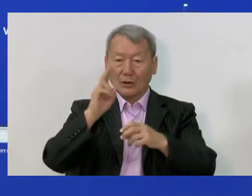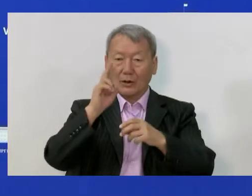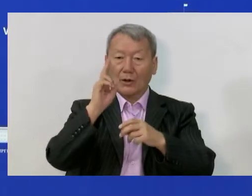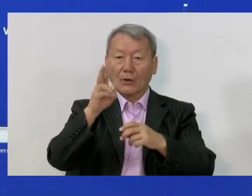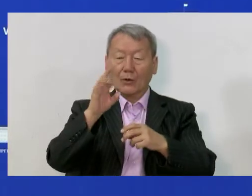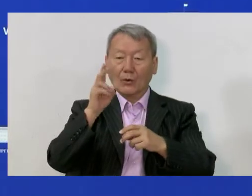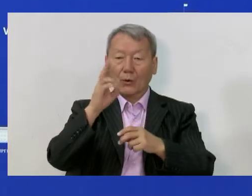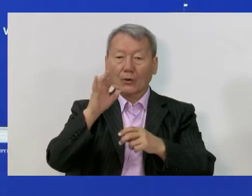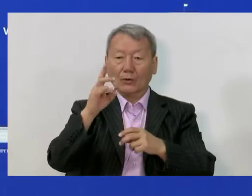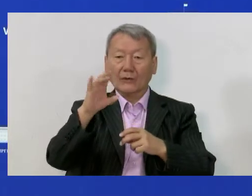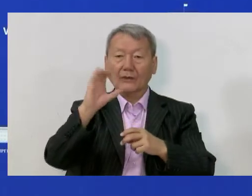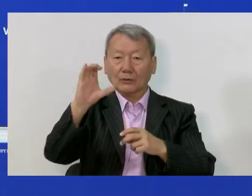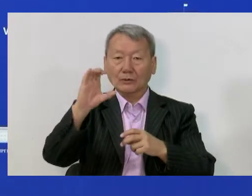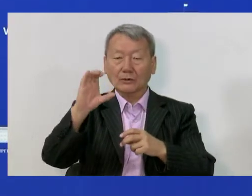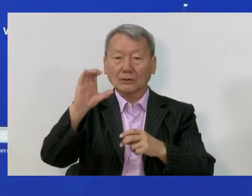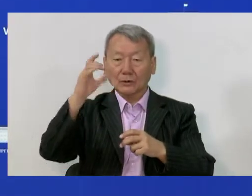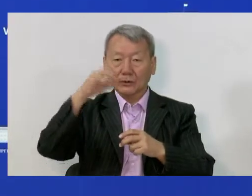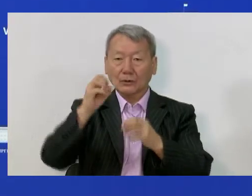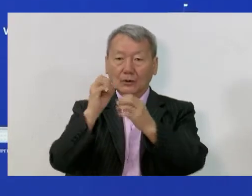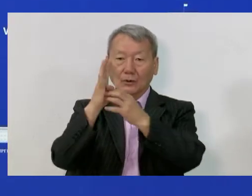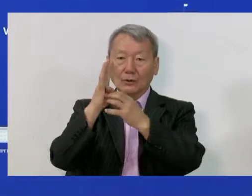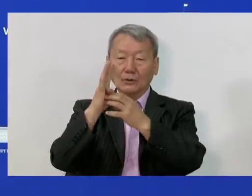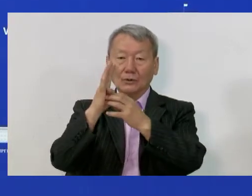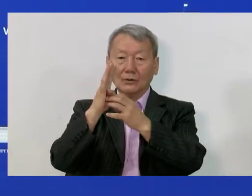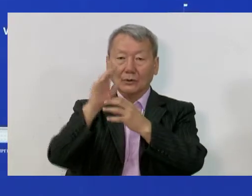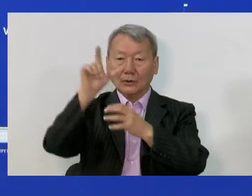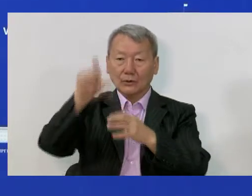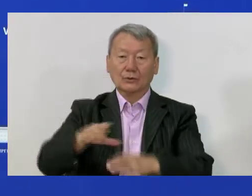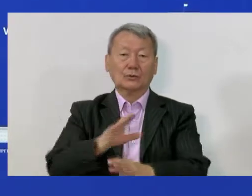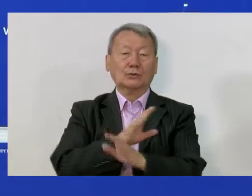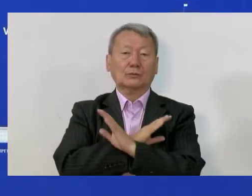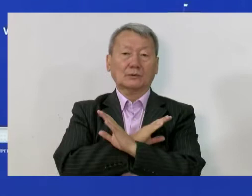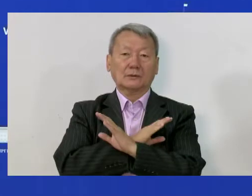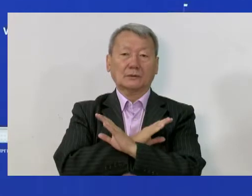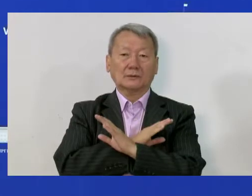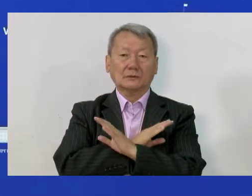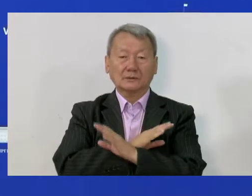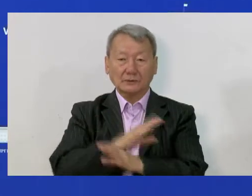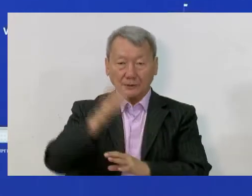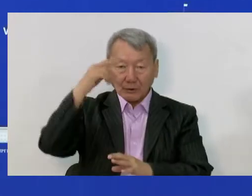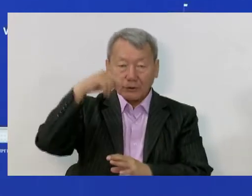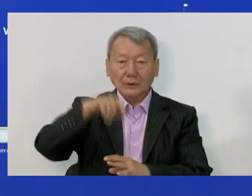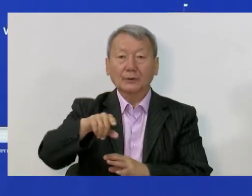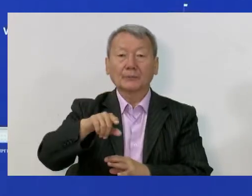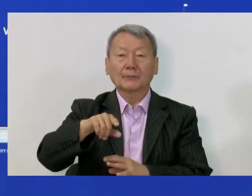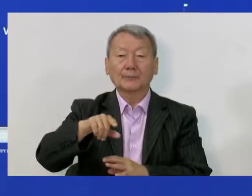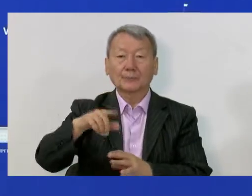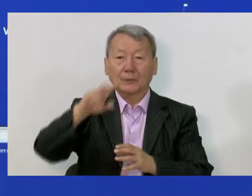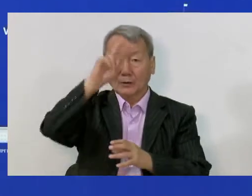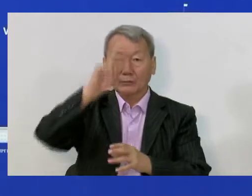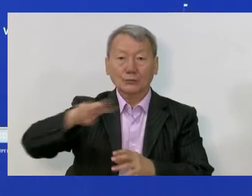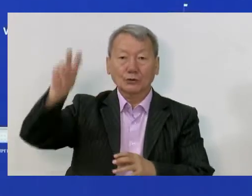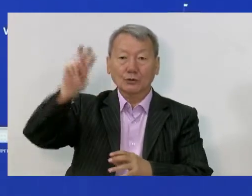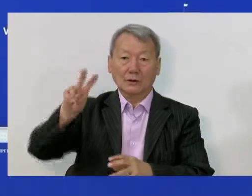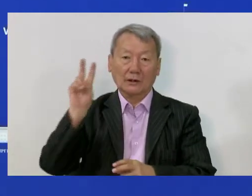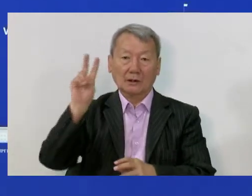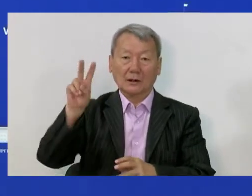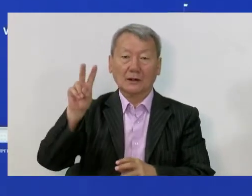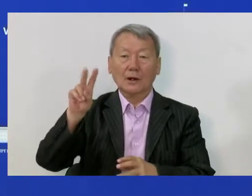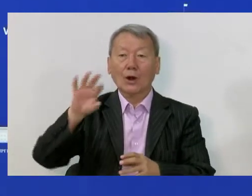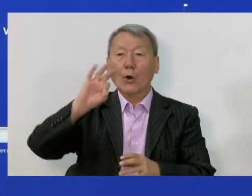-19 үлдетінен 14 өлім ұшырғатталды. Аларын үшінен бүшкек шарында 2,